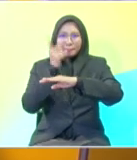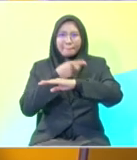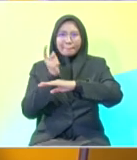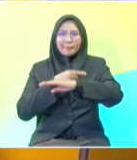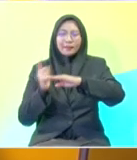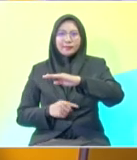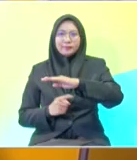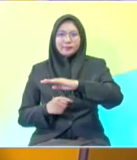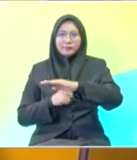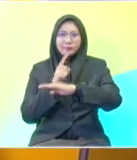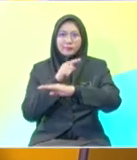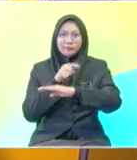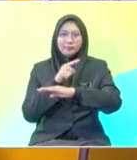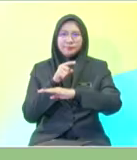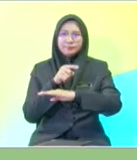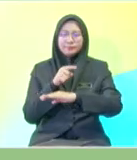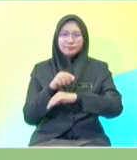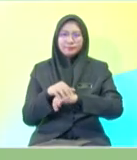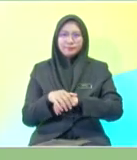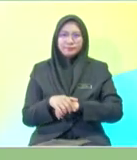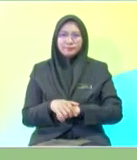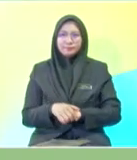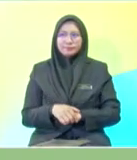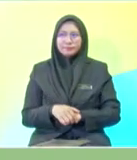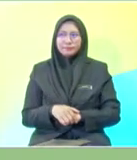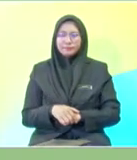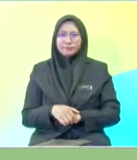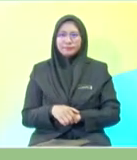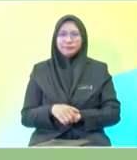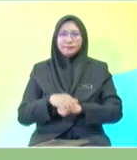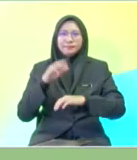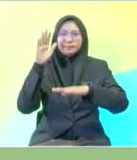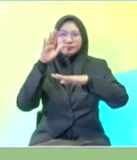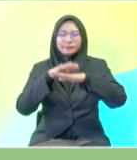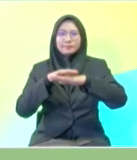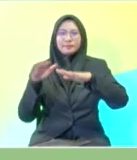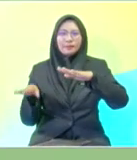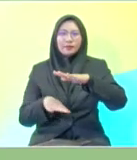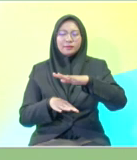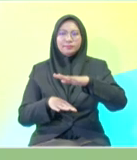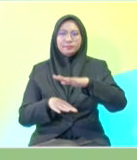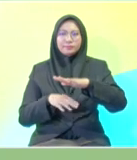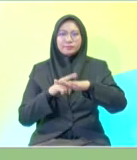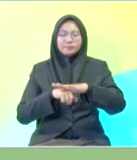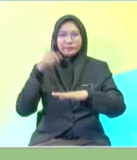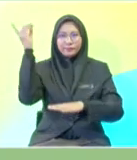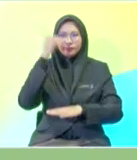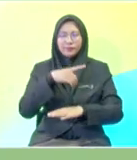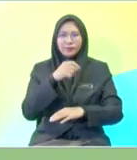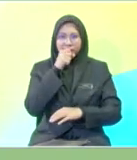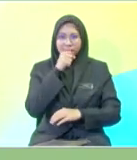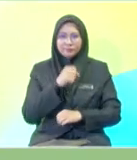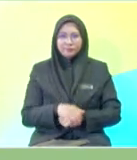adalah baris 2 baris 2 di atas baris 2 di bawah dan baris 2 di